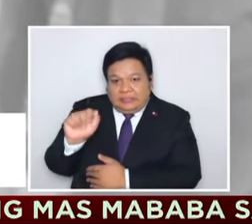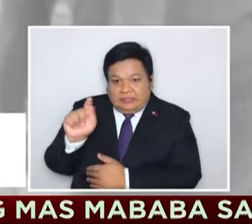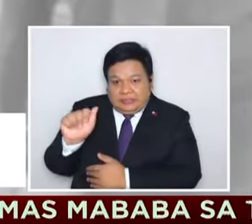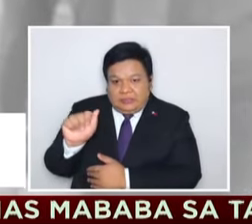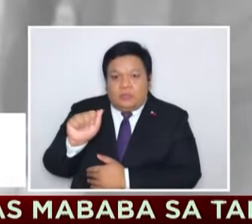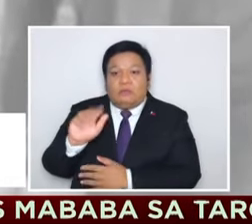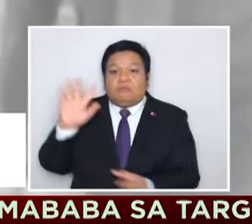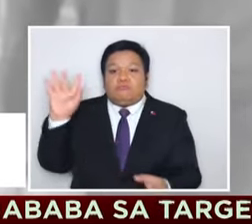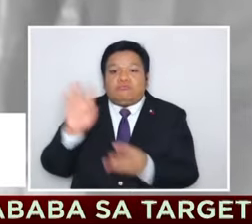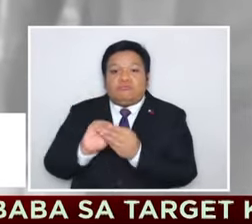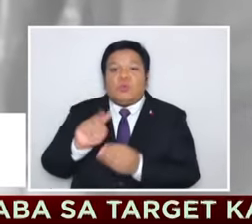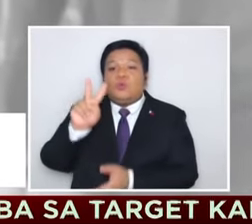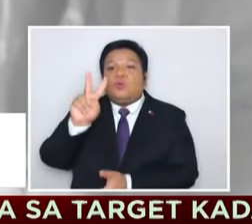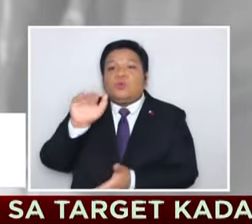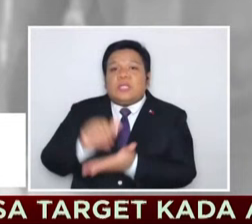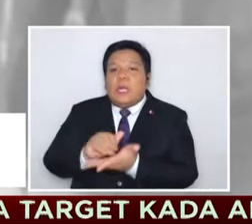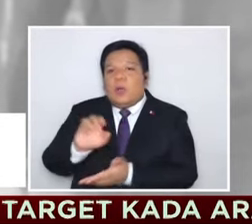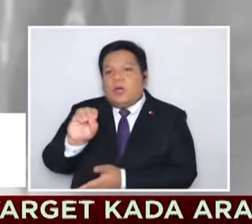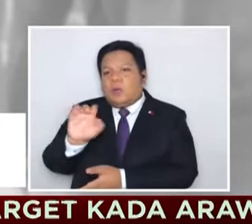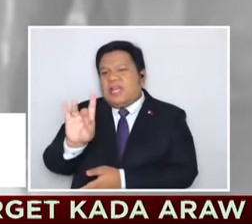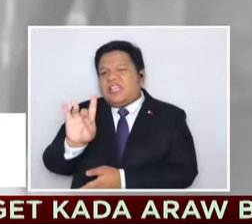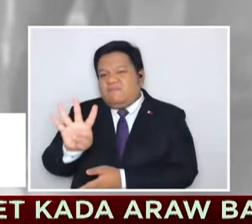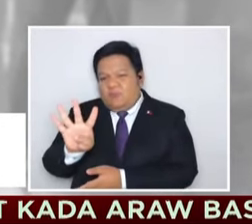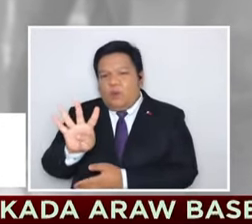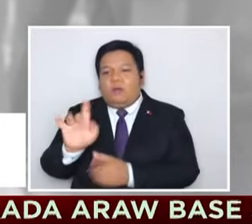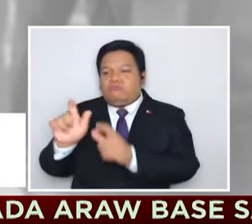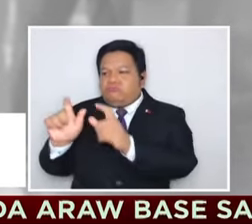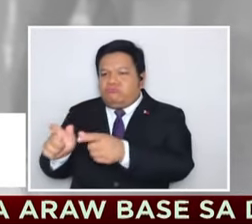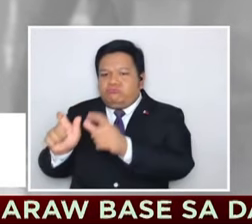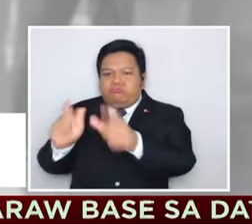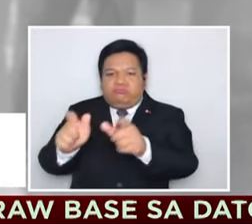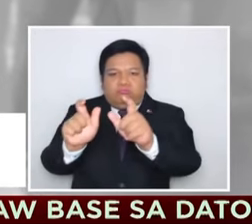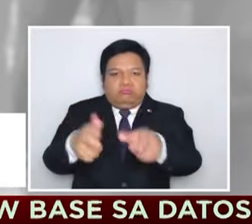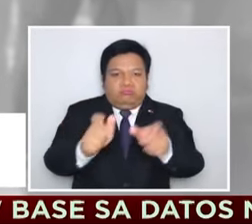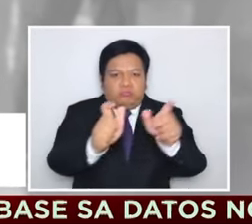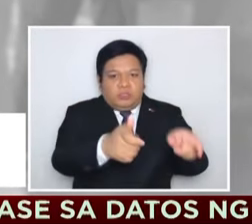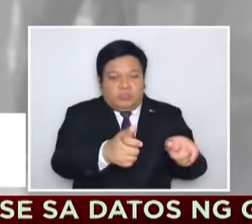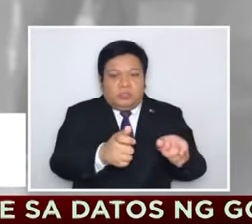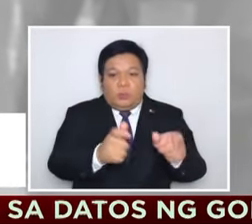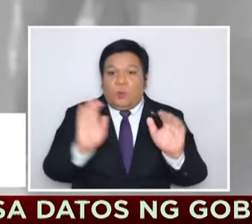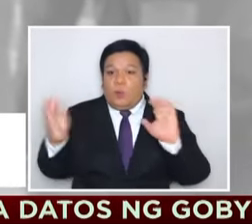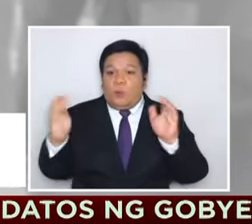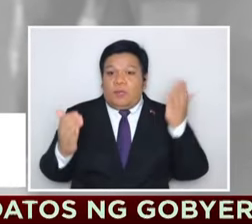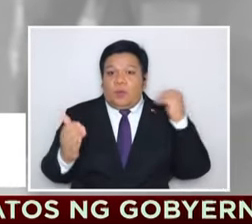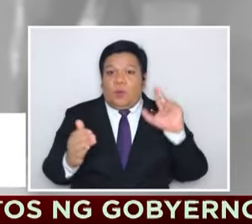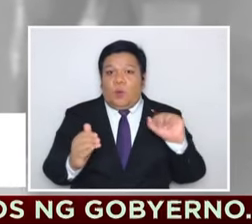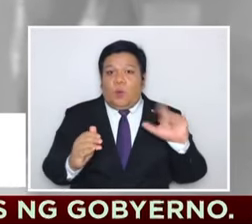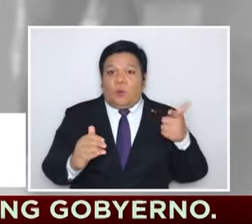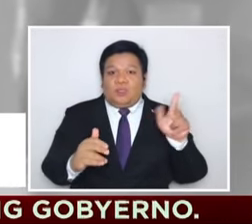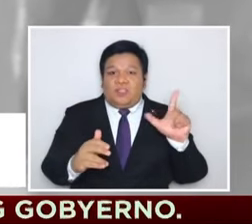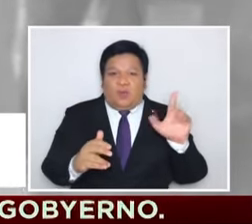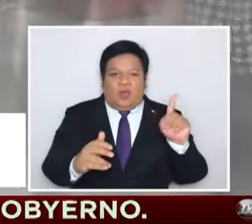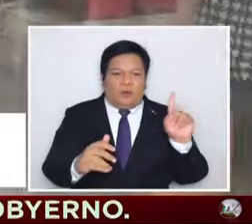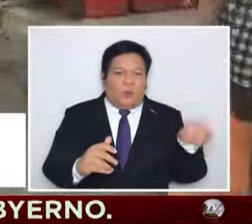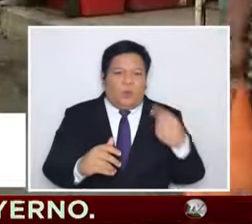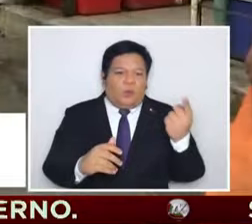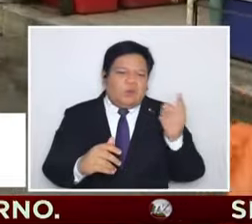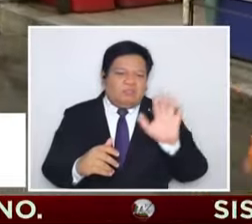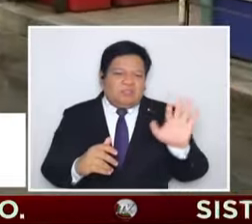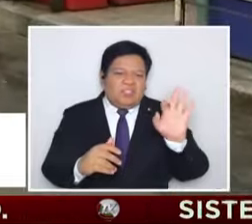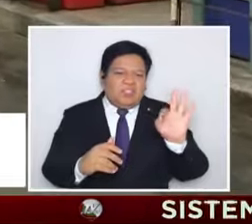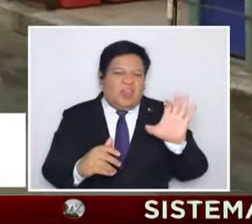2,084 ang mga lugar na naka-granular lockdown kumpara noong August 31 na wala pang 1,000 ang bilang.